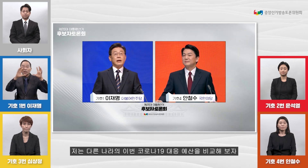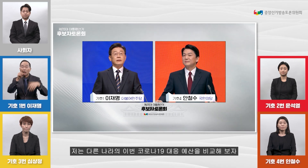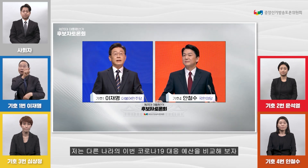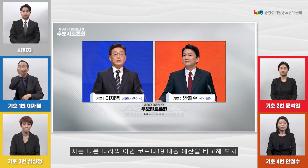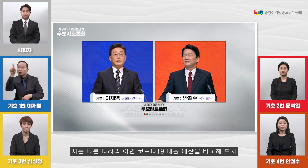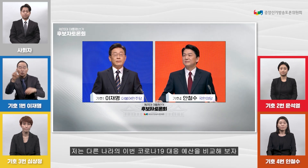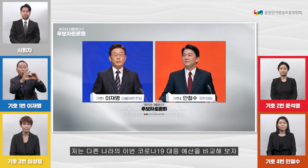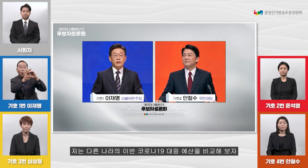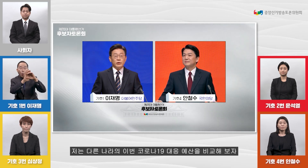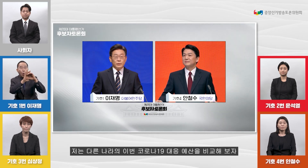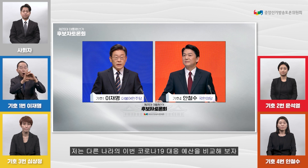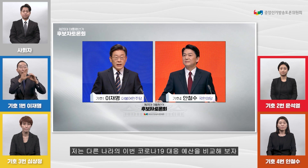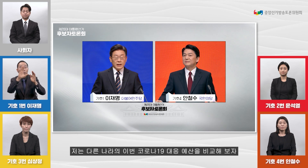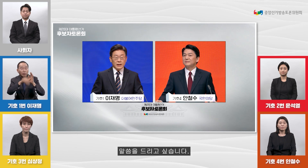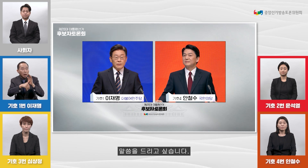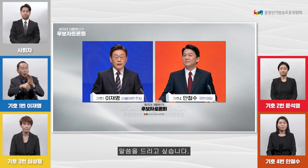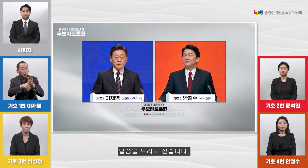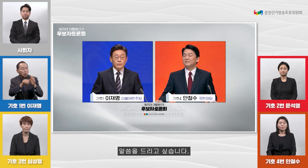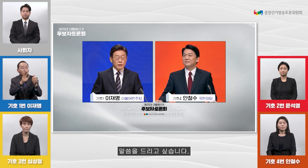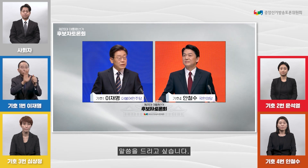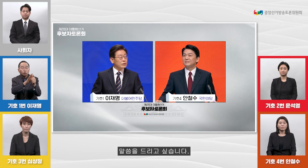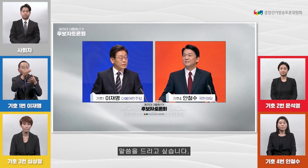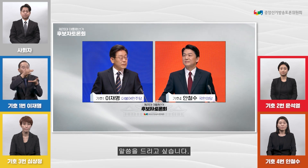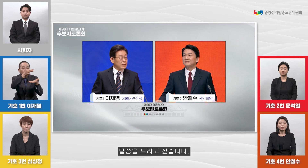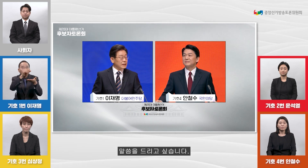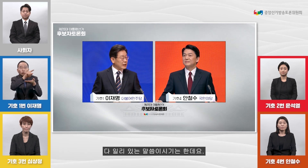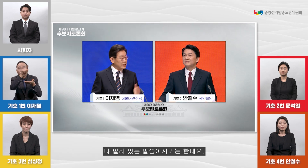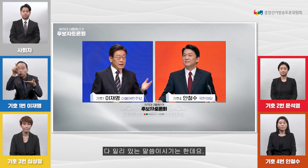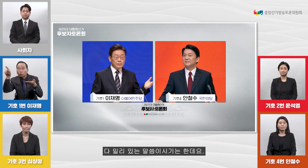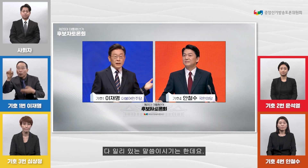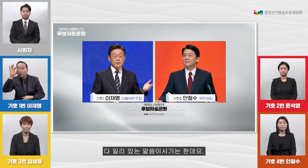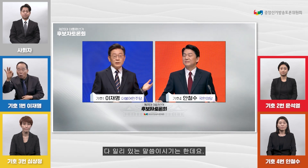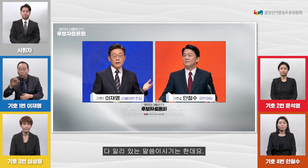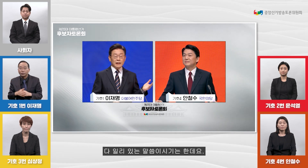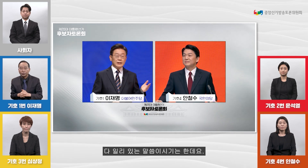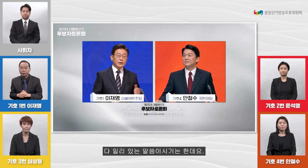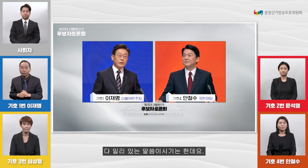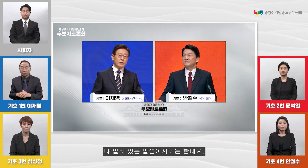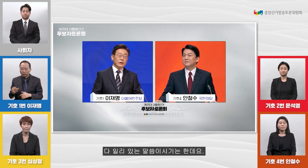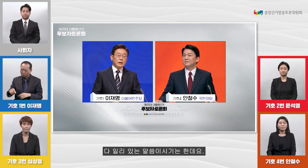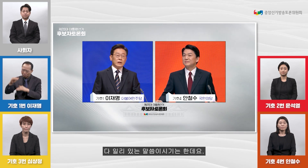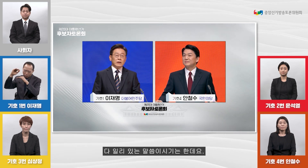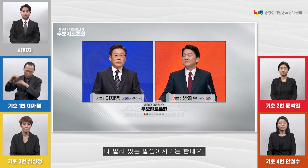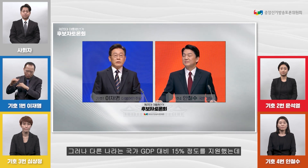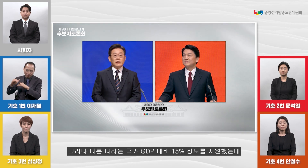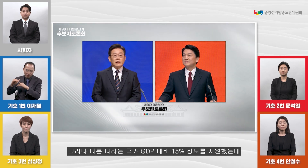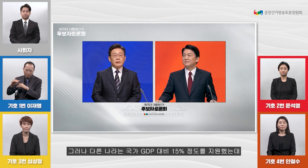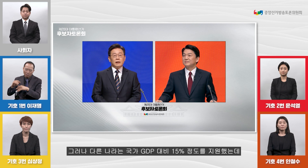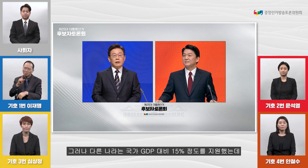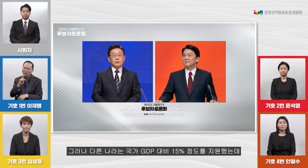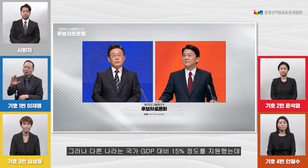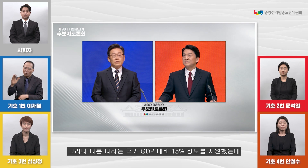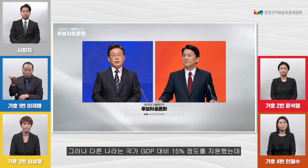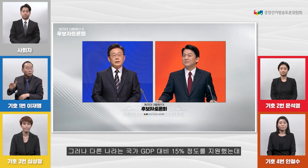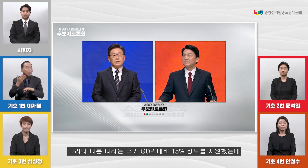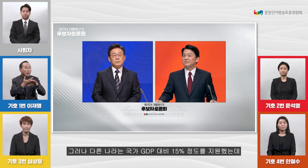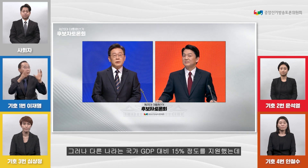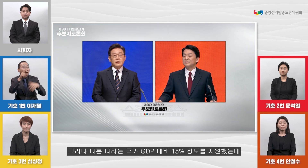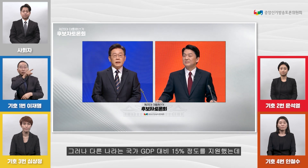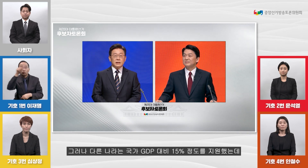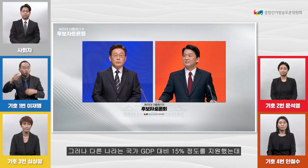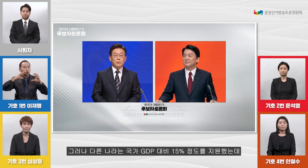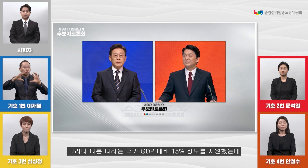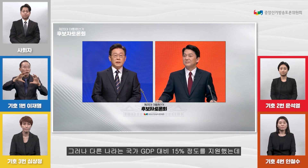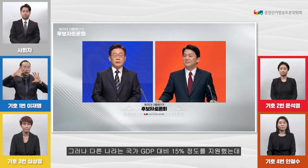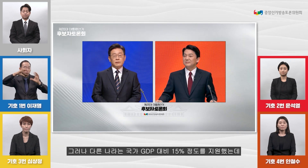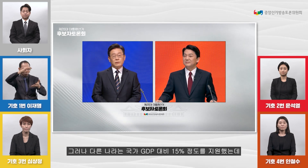코로나19 대응 예산을 한번 비교해 보자라는 말씀을 드리고 싶습니다. 다 일리 있는 말씀이시긴 한데요. 그러나 다른 나라는 국가 GDP에